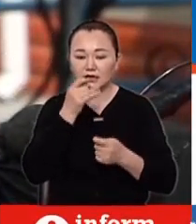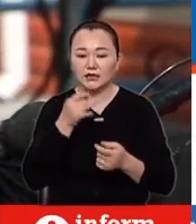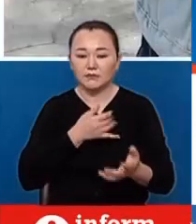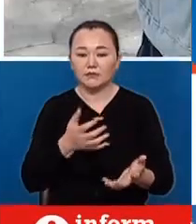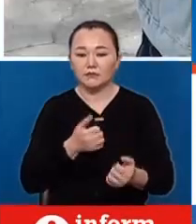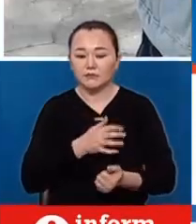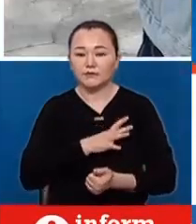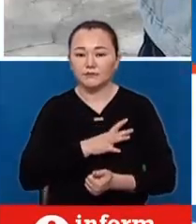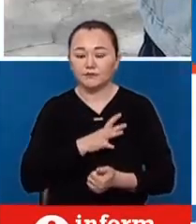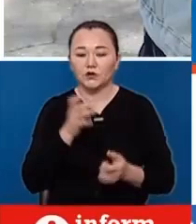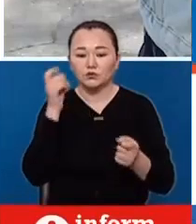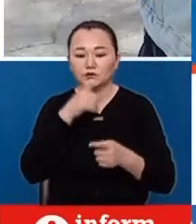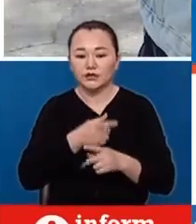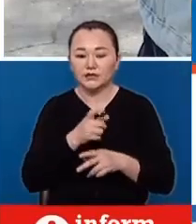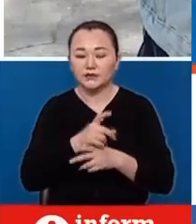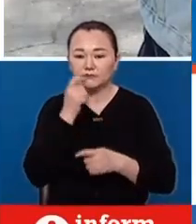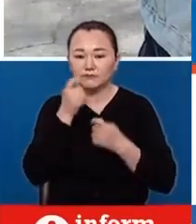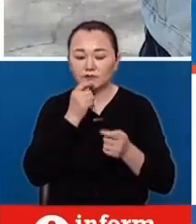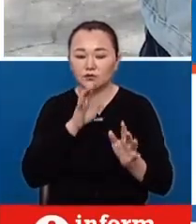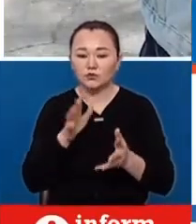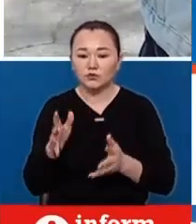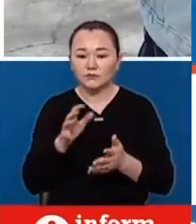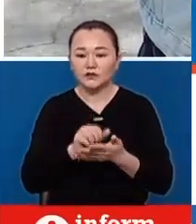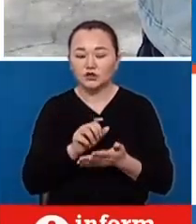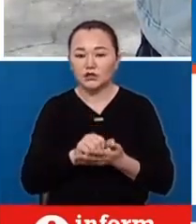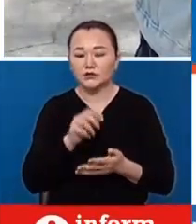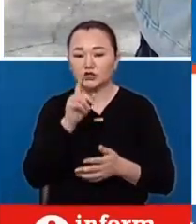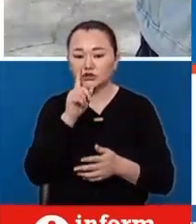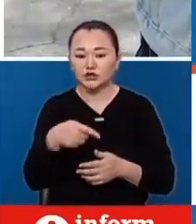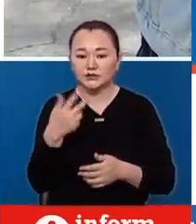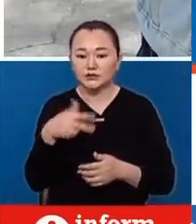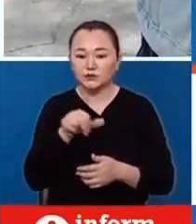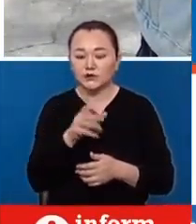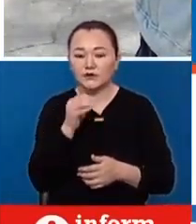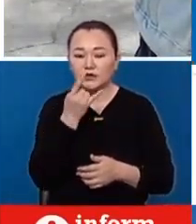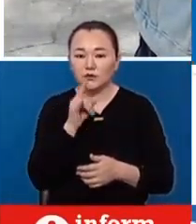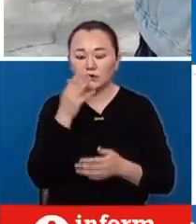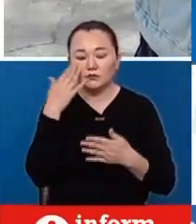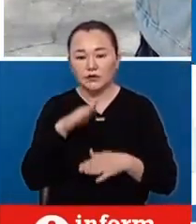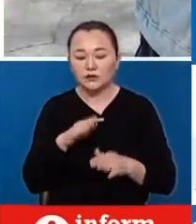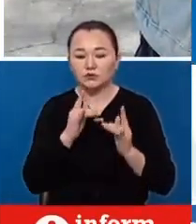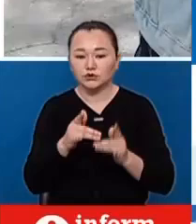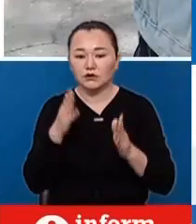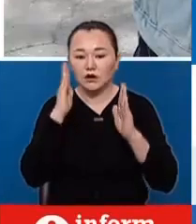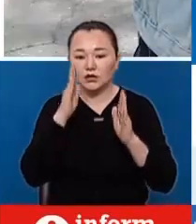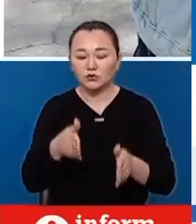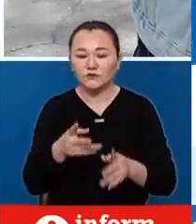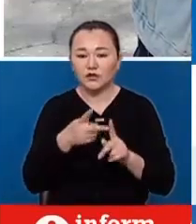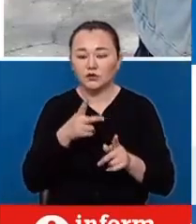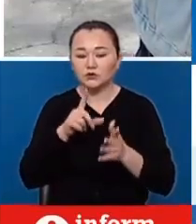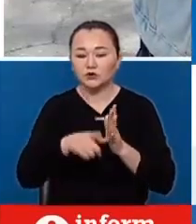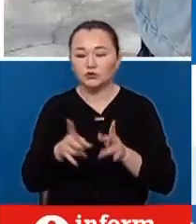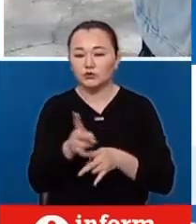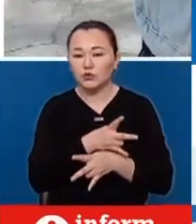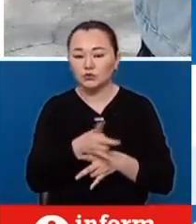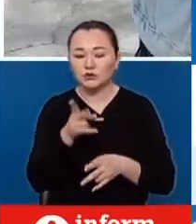приняли. Выяснение всех деталей произошедшего заняло 1,5 часа. Все это время ребенок спал на кушетке в коридоре. Во 2:00 ночи